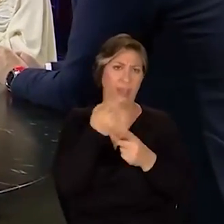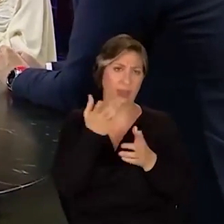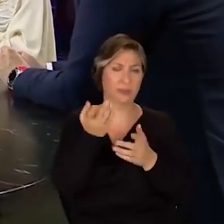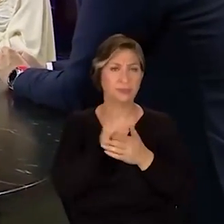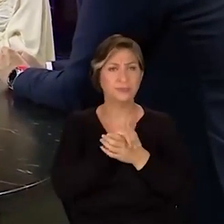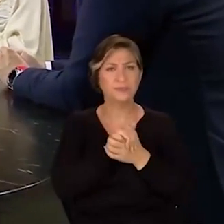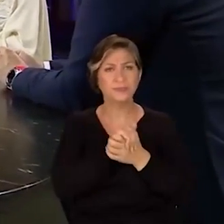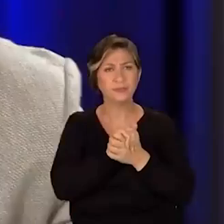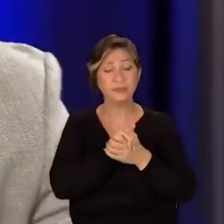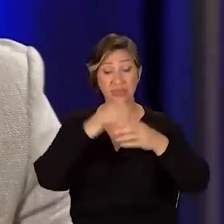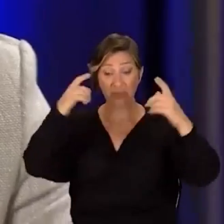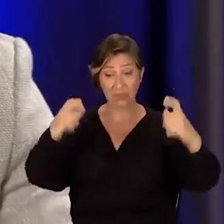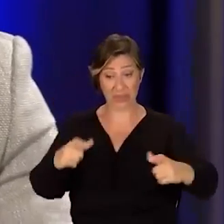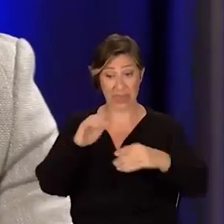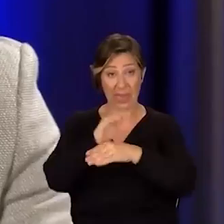şunu demek istiyorum. Yani